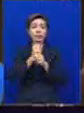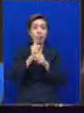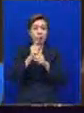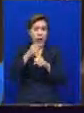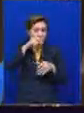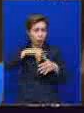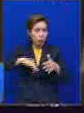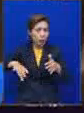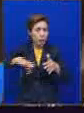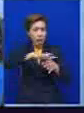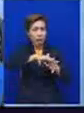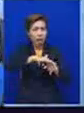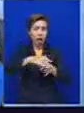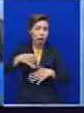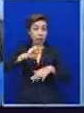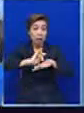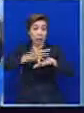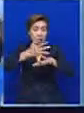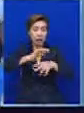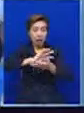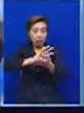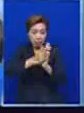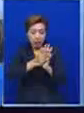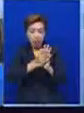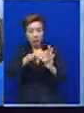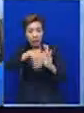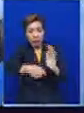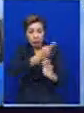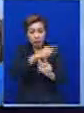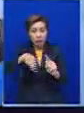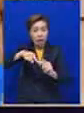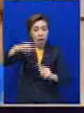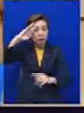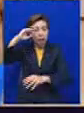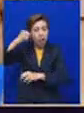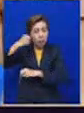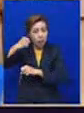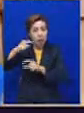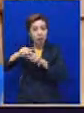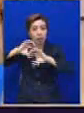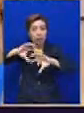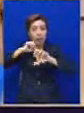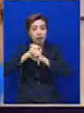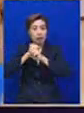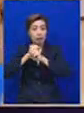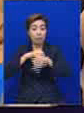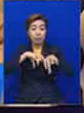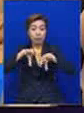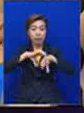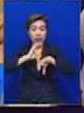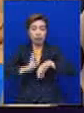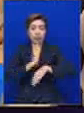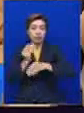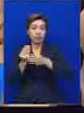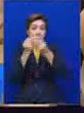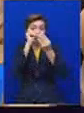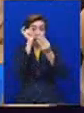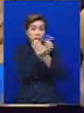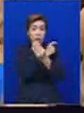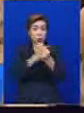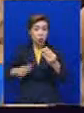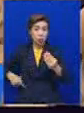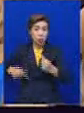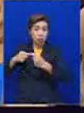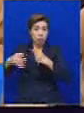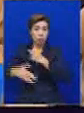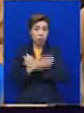โยบายของรัฐบาลที่กระทรวงกลาโหมโดยกองทัพบกจัดทำขึ้นเพื่อเฉลิมพระเกียรติพระบาทสมเด็จพระเจ้าอยู่หัวเนื่องในโอกาสมหาม